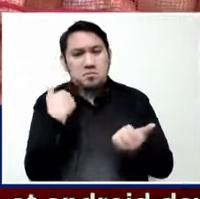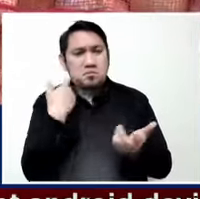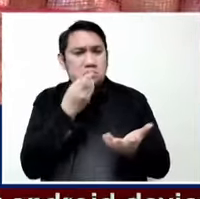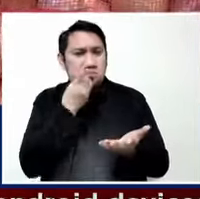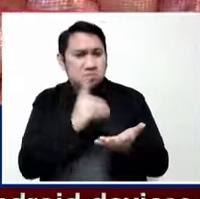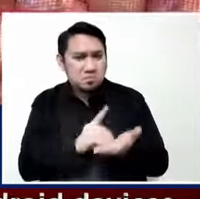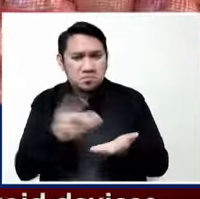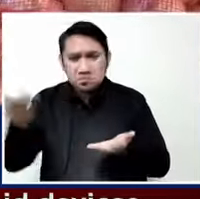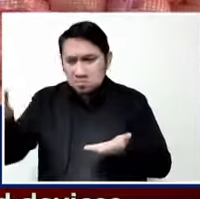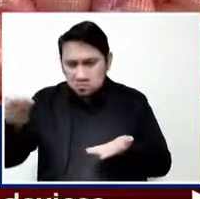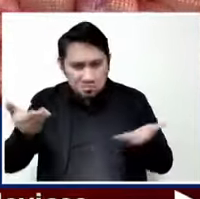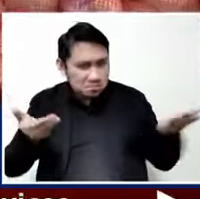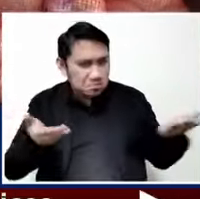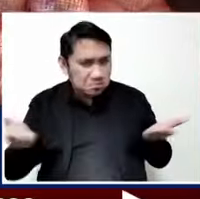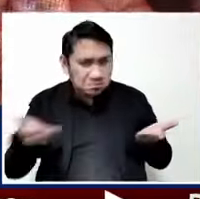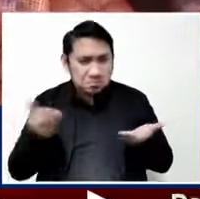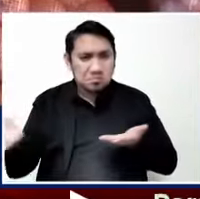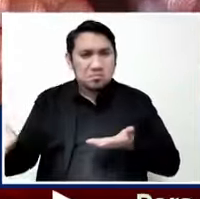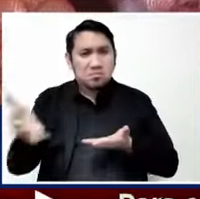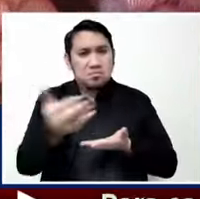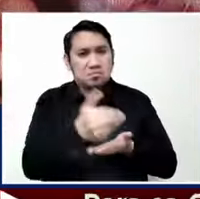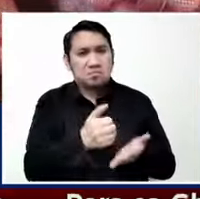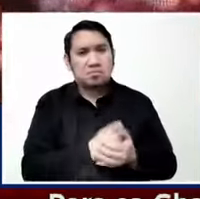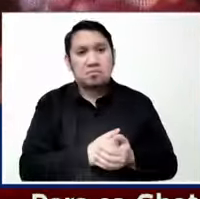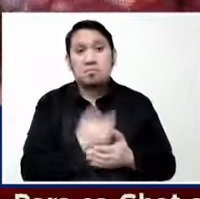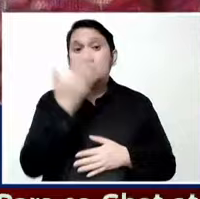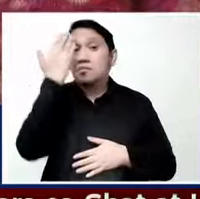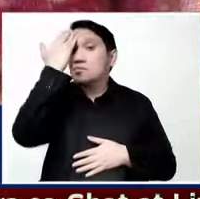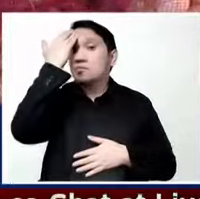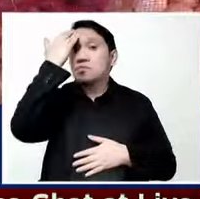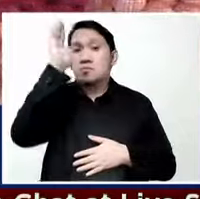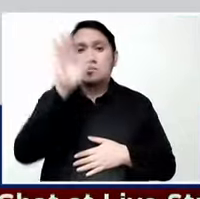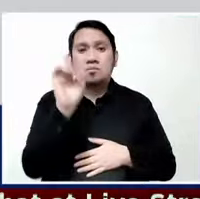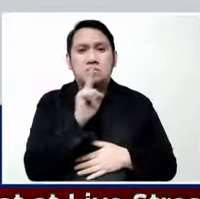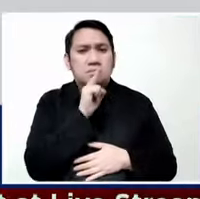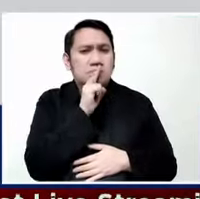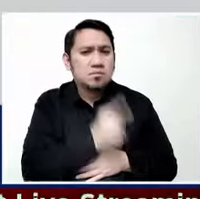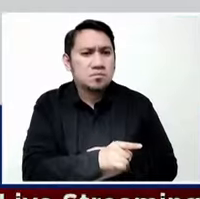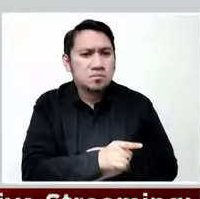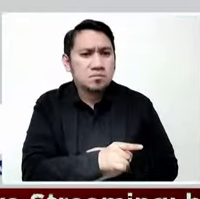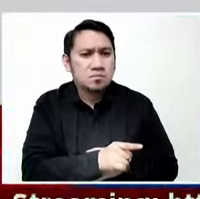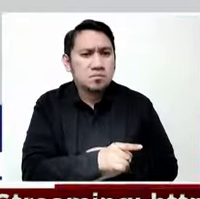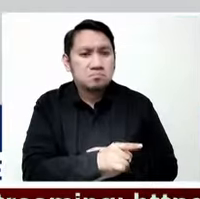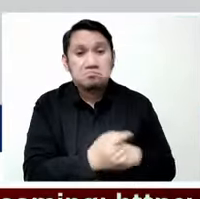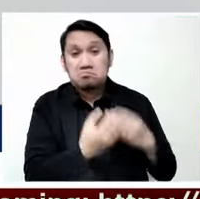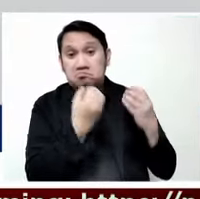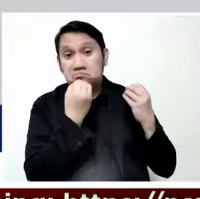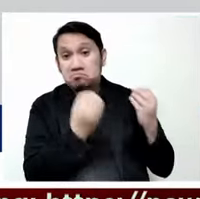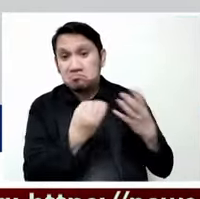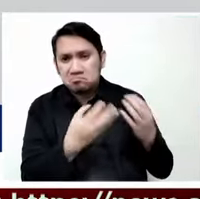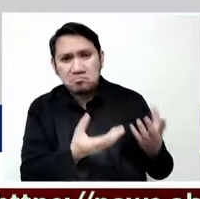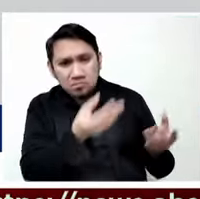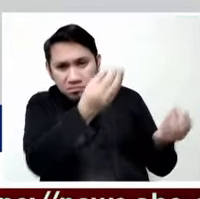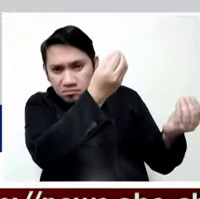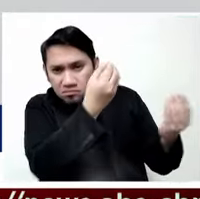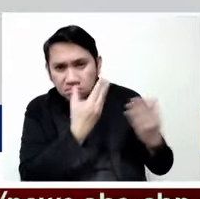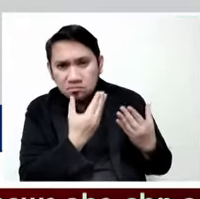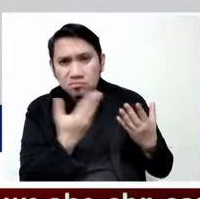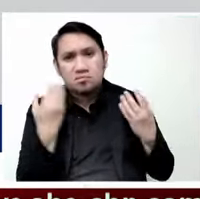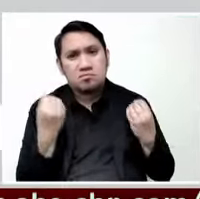kanilang nakakalap. Hindi natin malamang kung anong totoo. Maraming nagsasabi, maraming onion sa